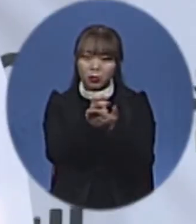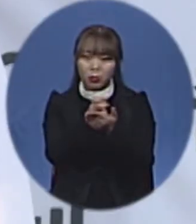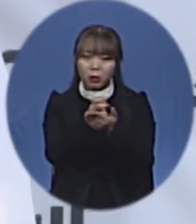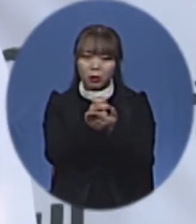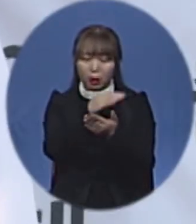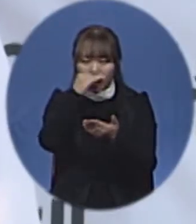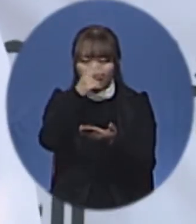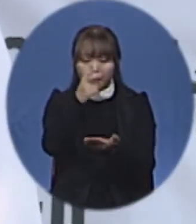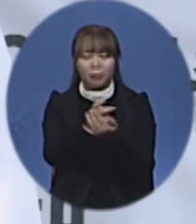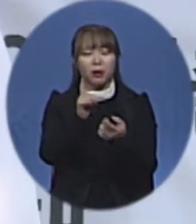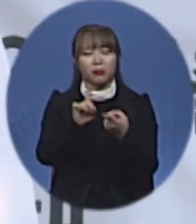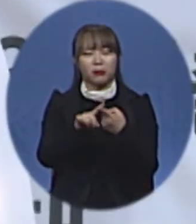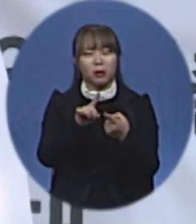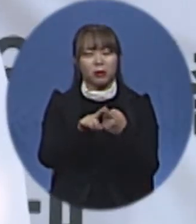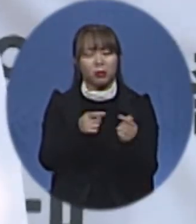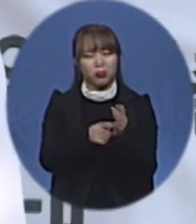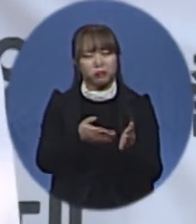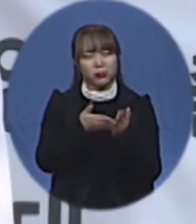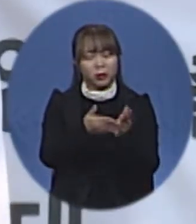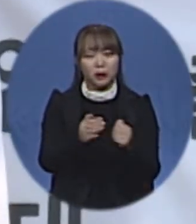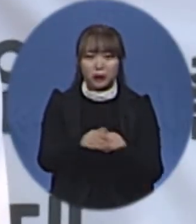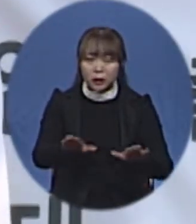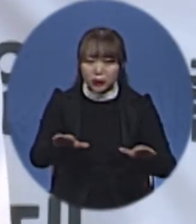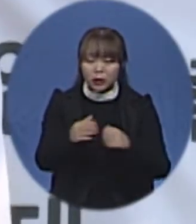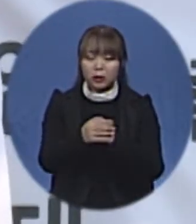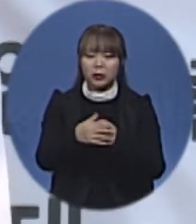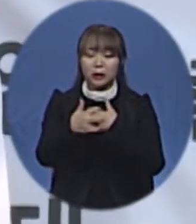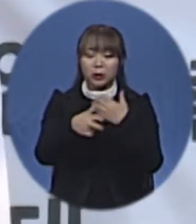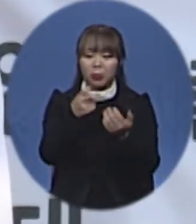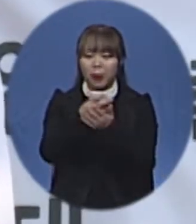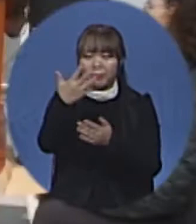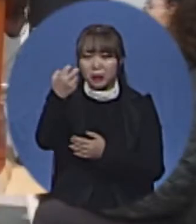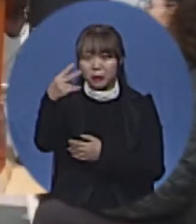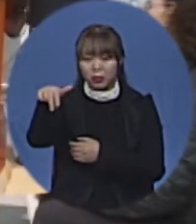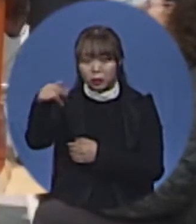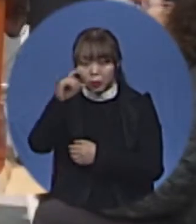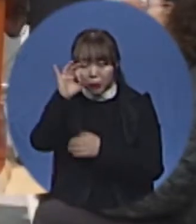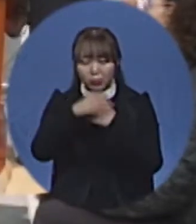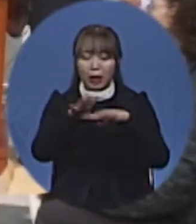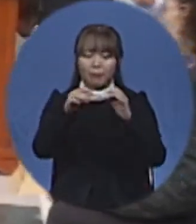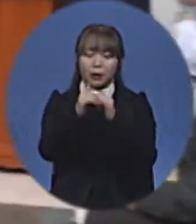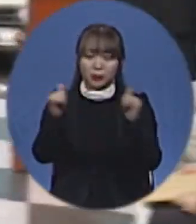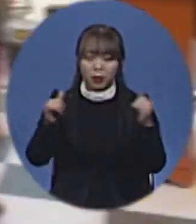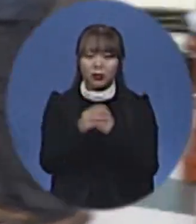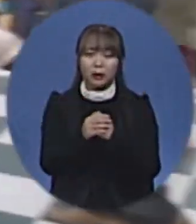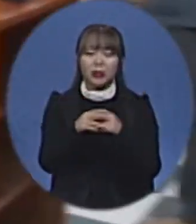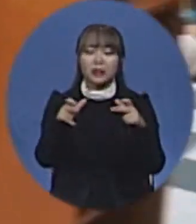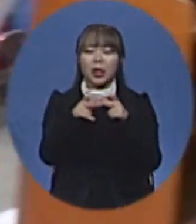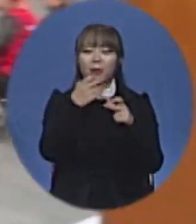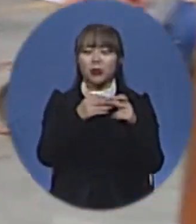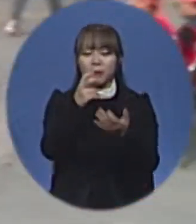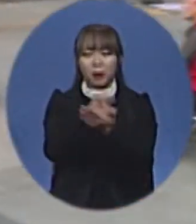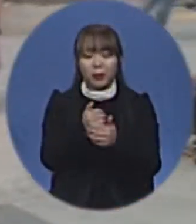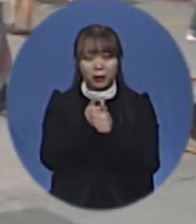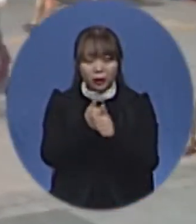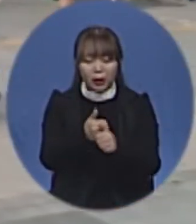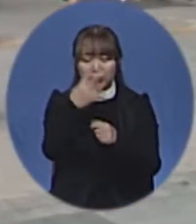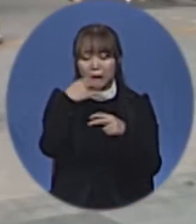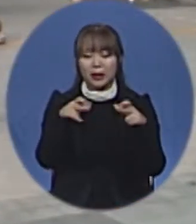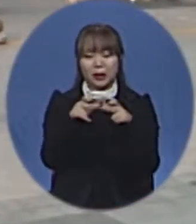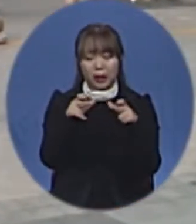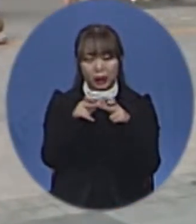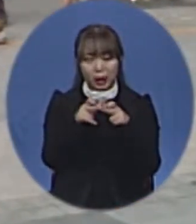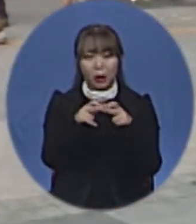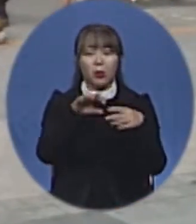합헌을 촉구했습니다. 현재 의료법 82조에는 안마사는 장애인 복지법에 따른